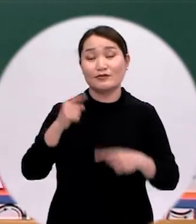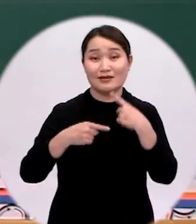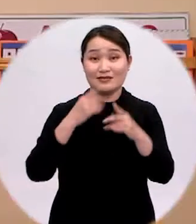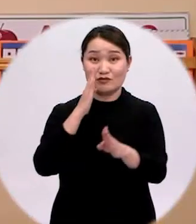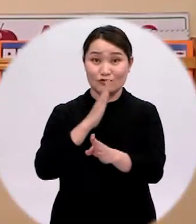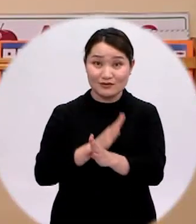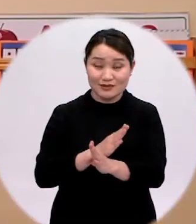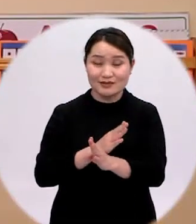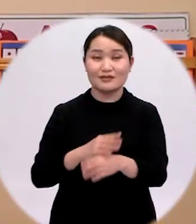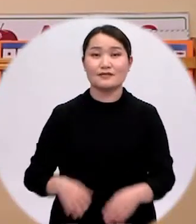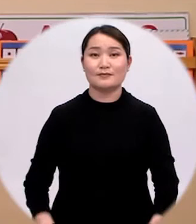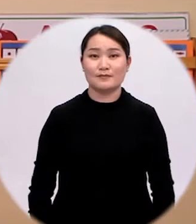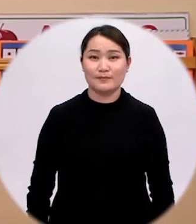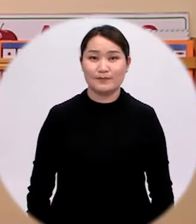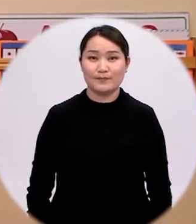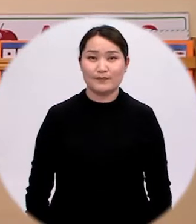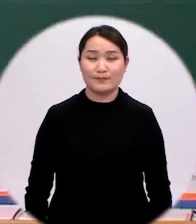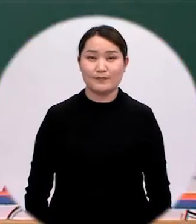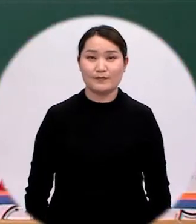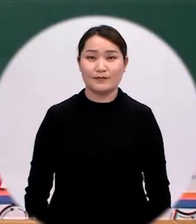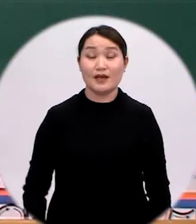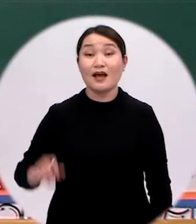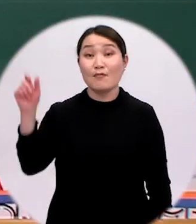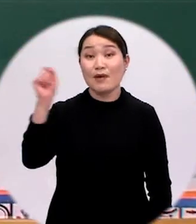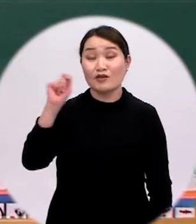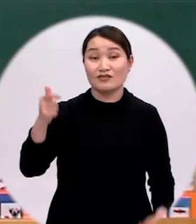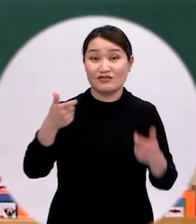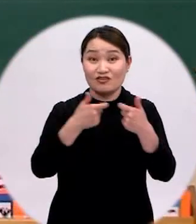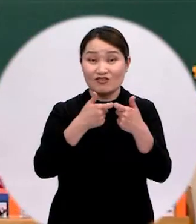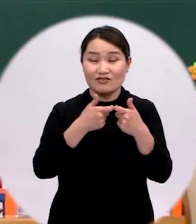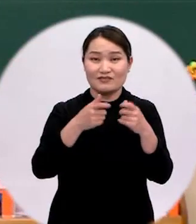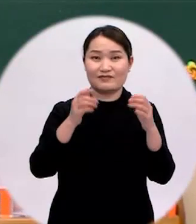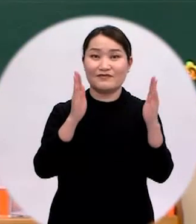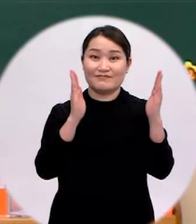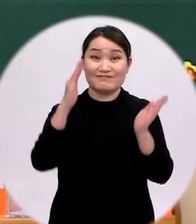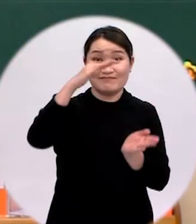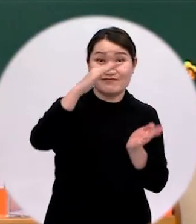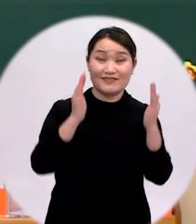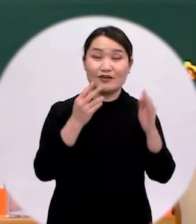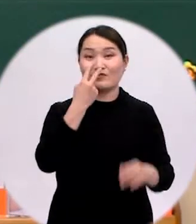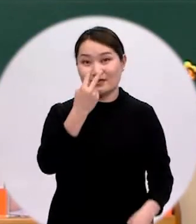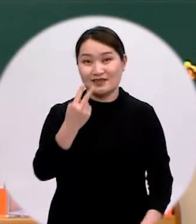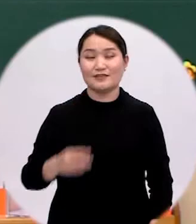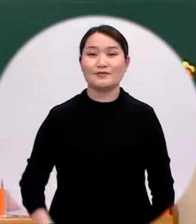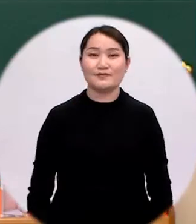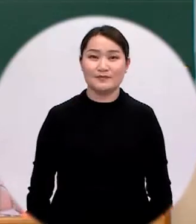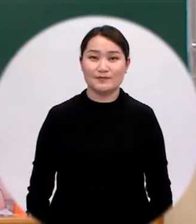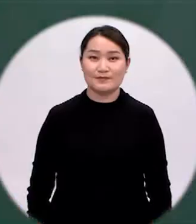ярилцсан. Тэгвэл бүгдээрээ баярууд дамун улирлуудынх нь харгалзах газар байрлуулъя.